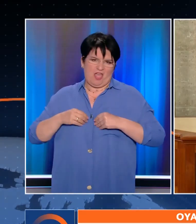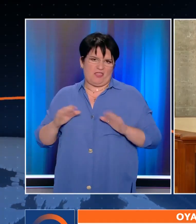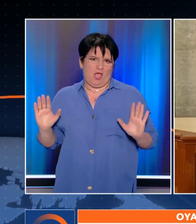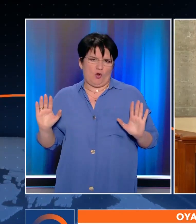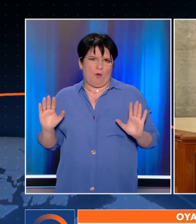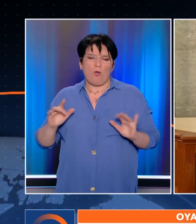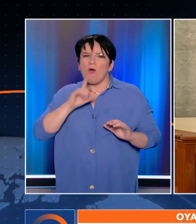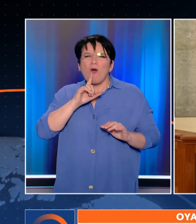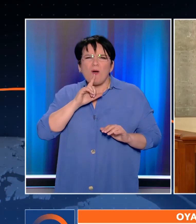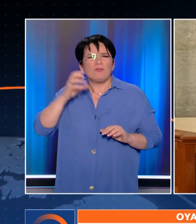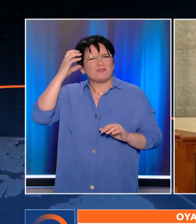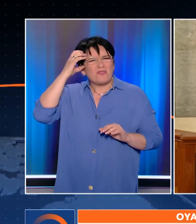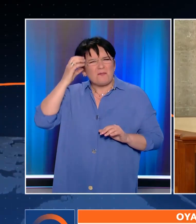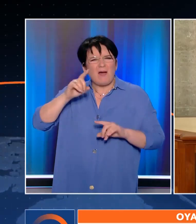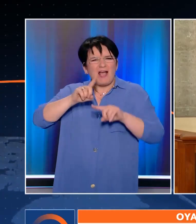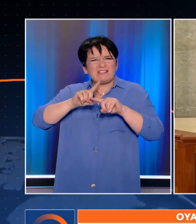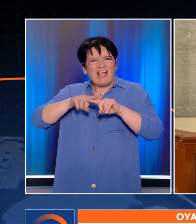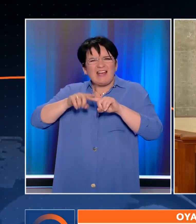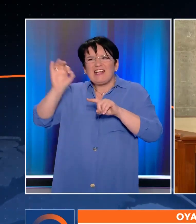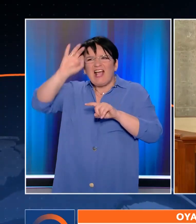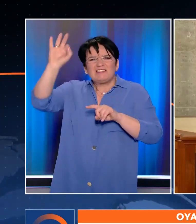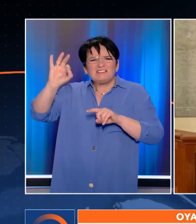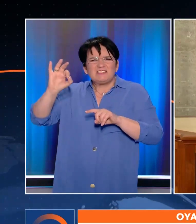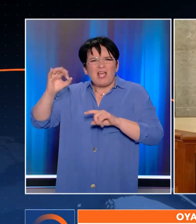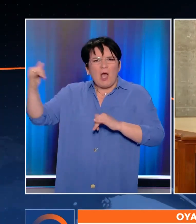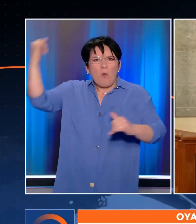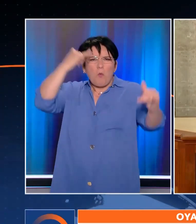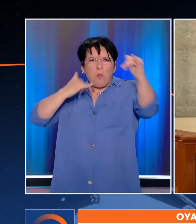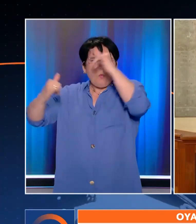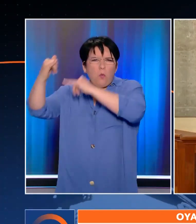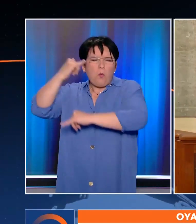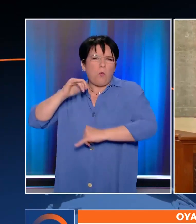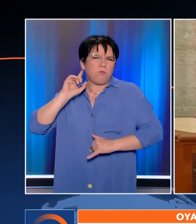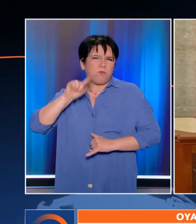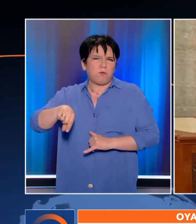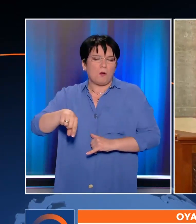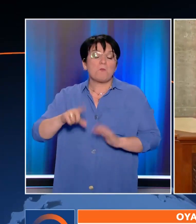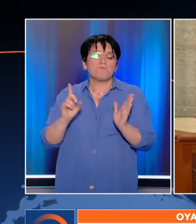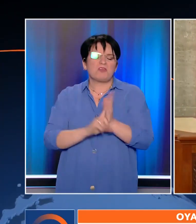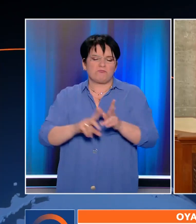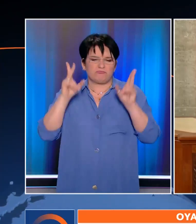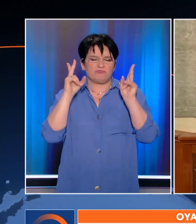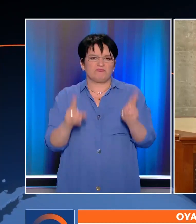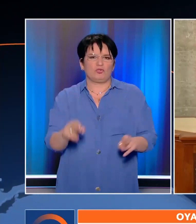των υπερπτήσεων των ελληνικών νήσων, που πρέπει να σταματήσουν άμεσα.